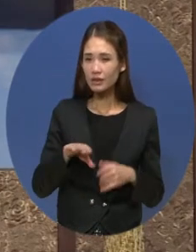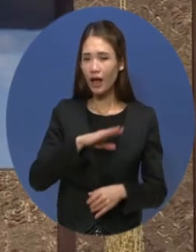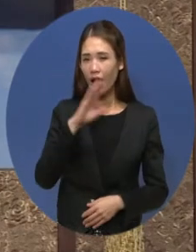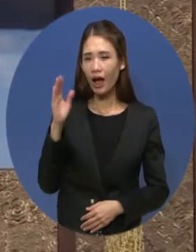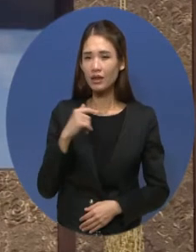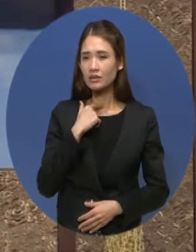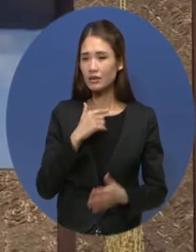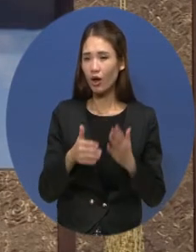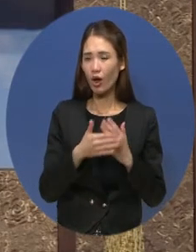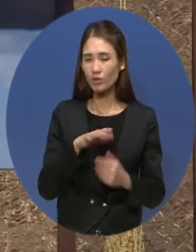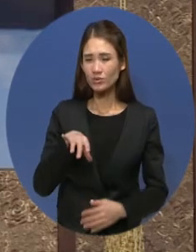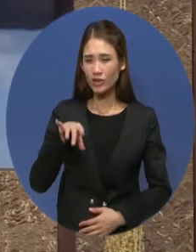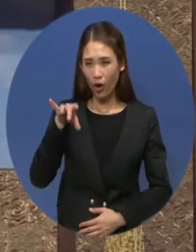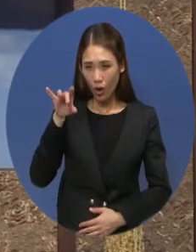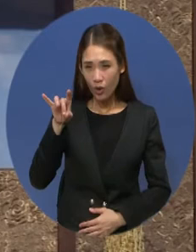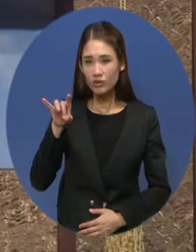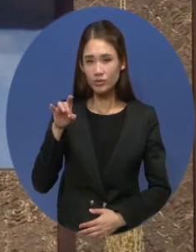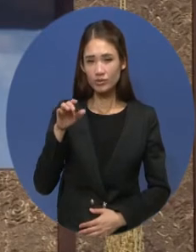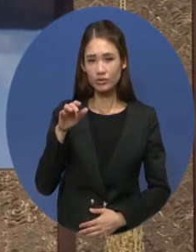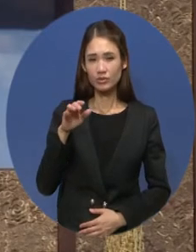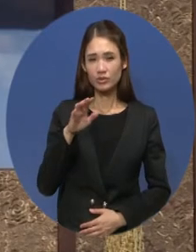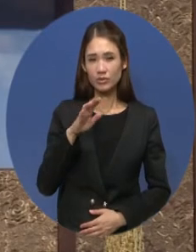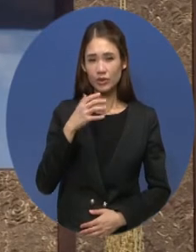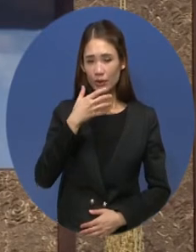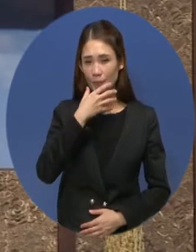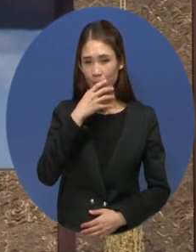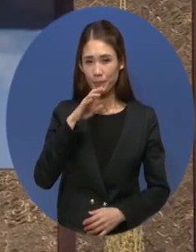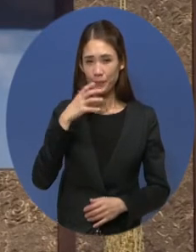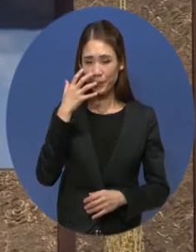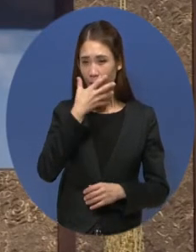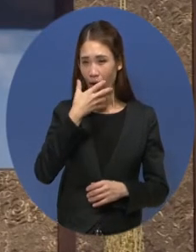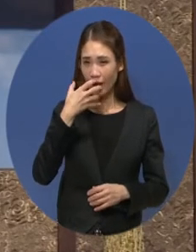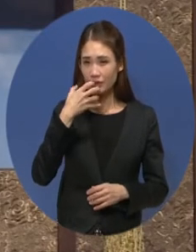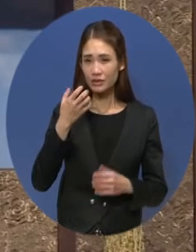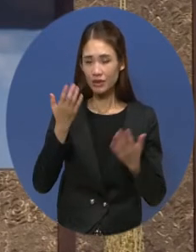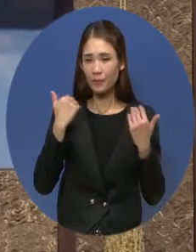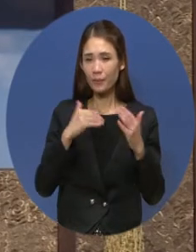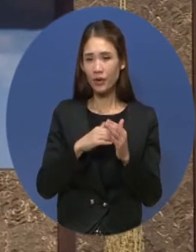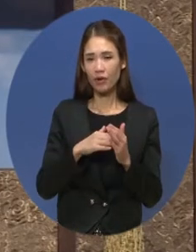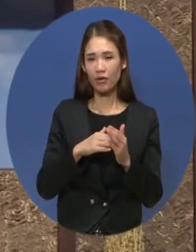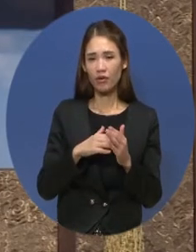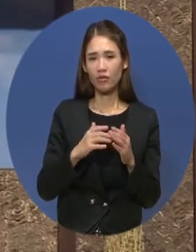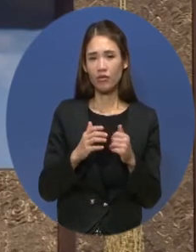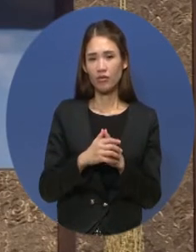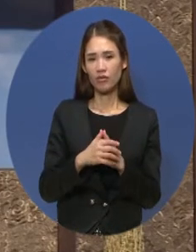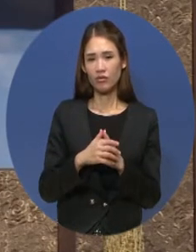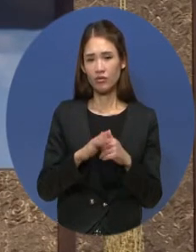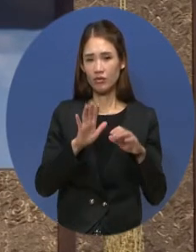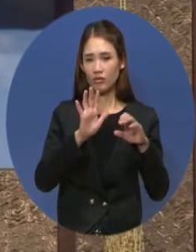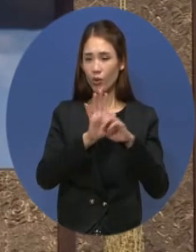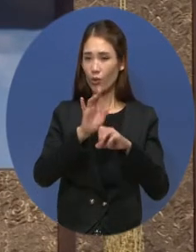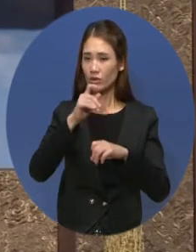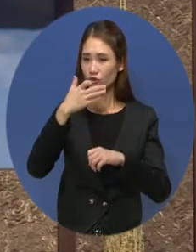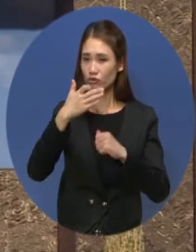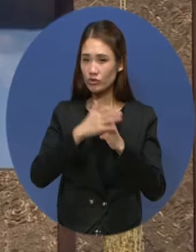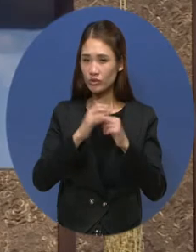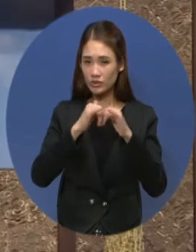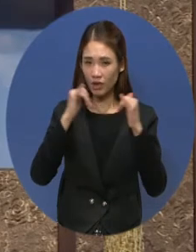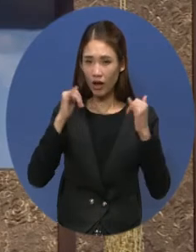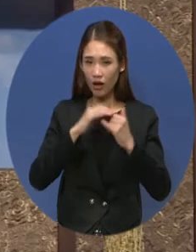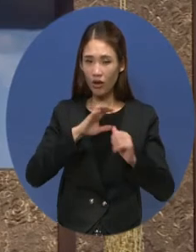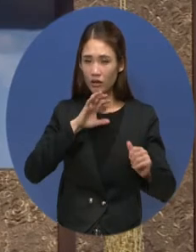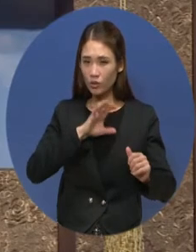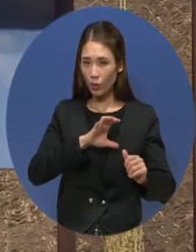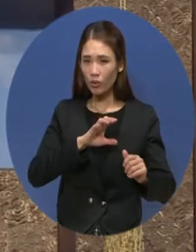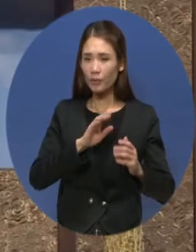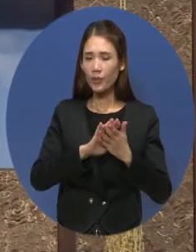튜브도 예측하지 머리에 예매 부분 메르스 라든가 고 이런것도 가격이나 넘어갔죠 해서 어코드 나처럼 이렇게 사회 통제가 이루어지는